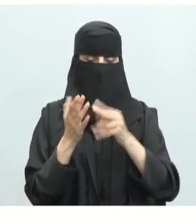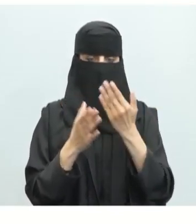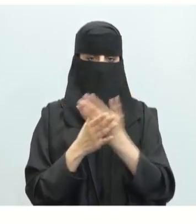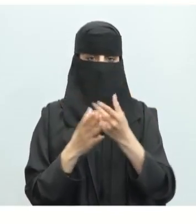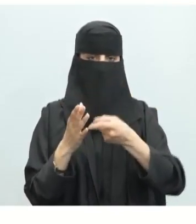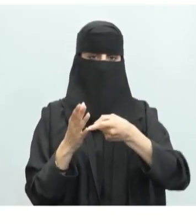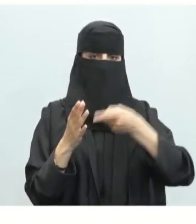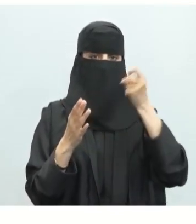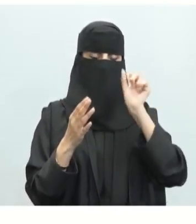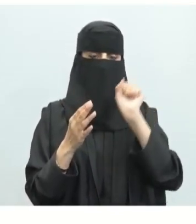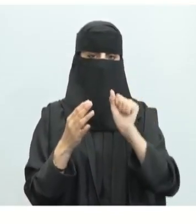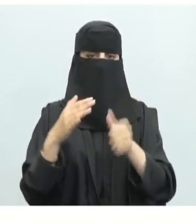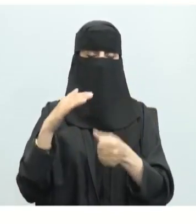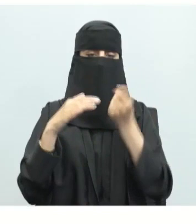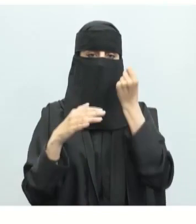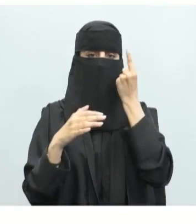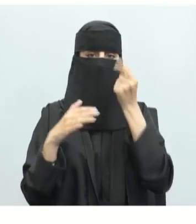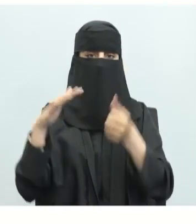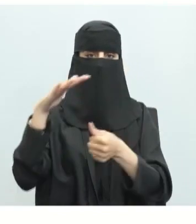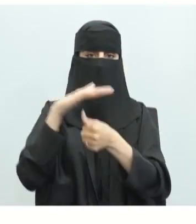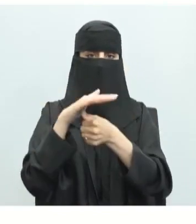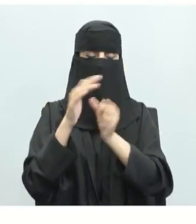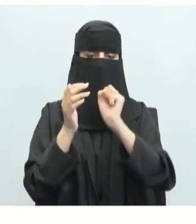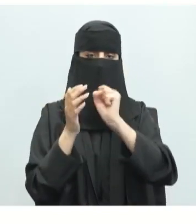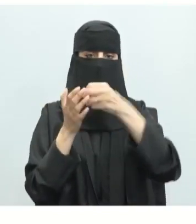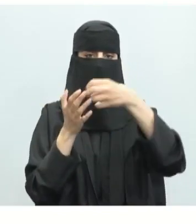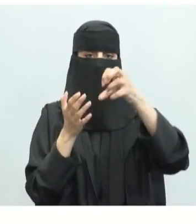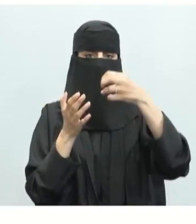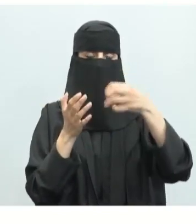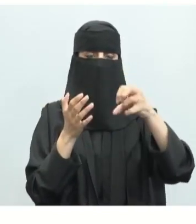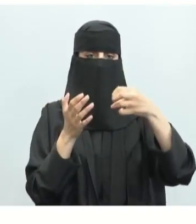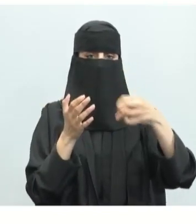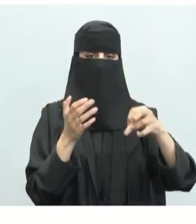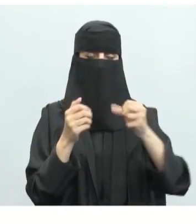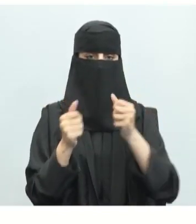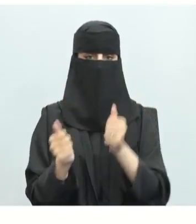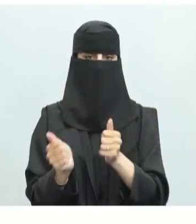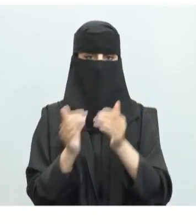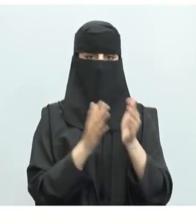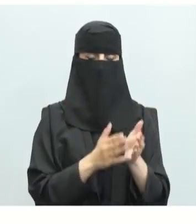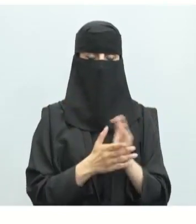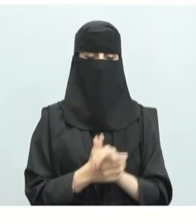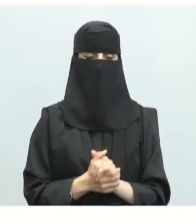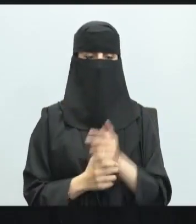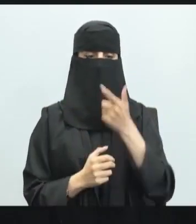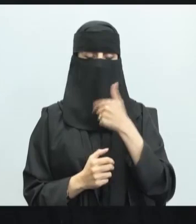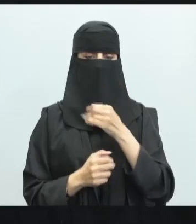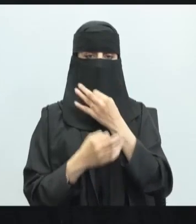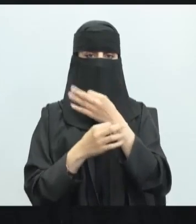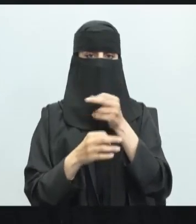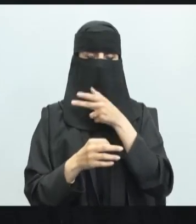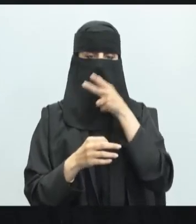أحسنتم، لتحديد الفكرة الرئيسة لكل منها. دعوني أخبركم بأمر ما، الفكرة الرئيسة